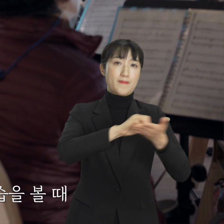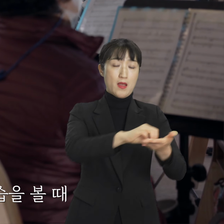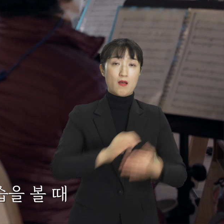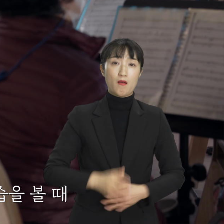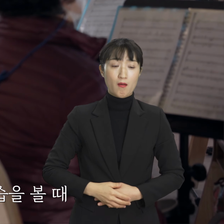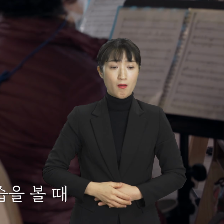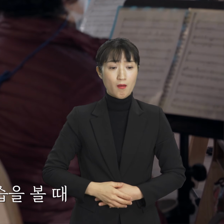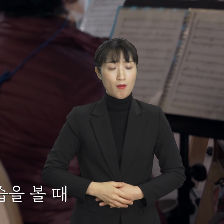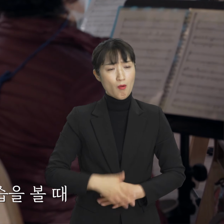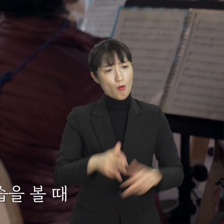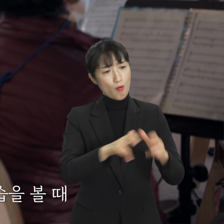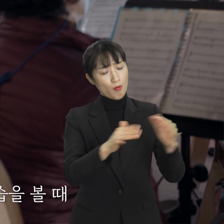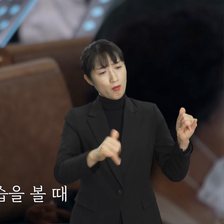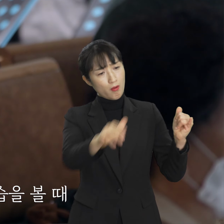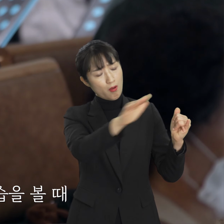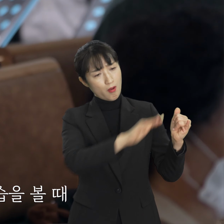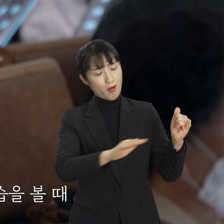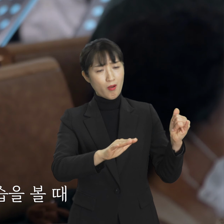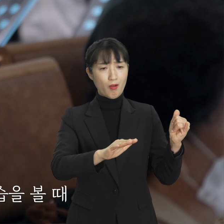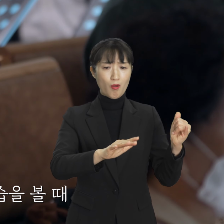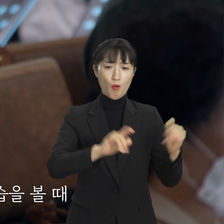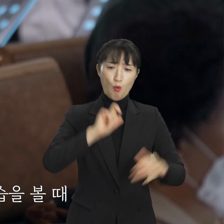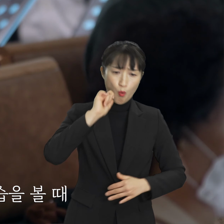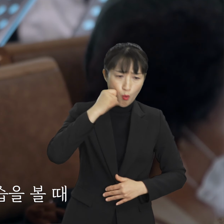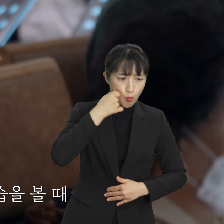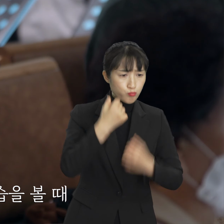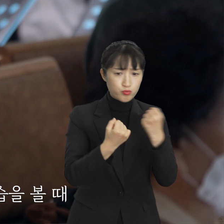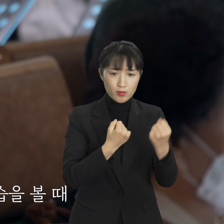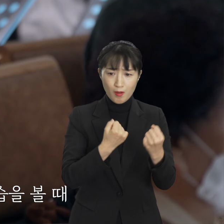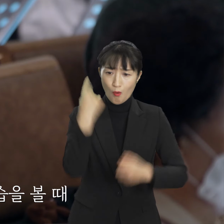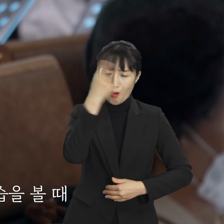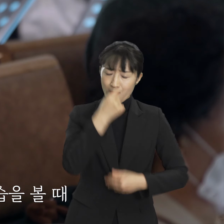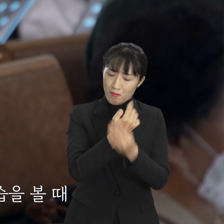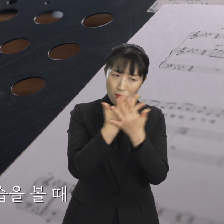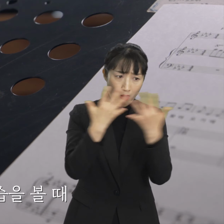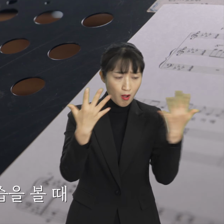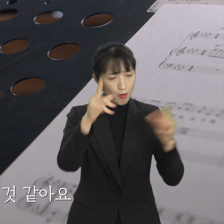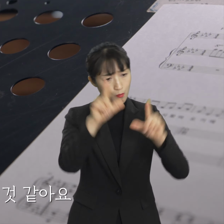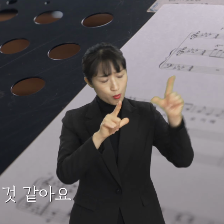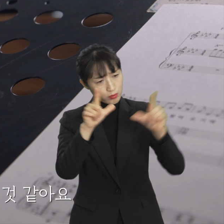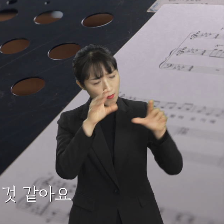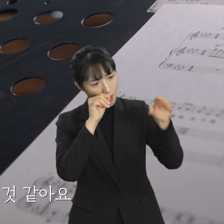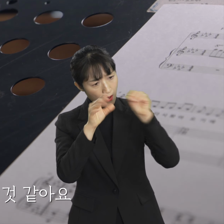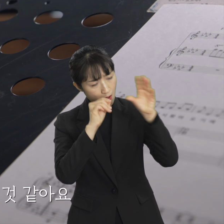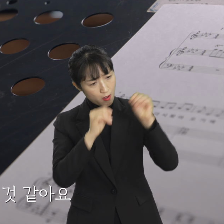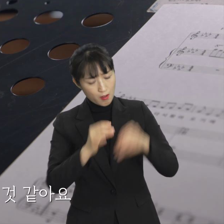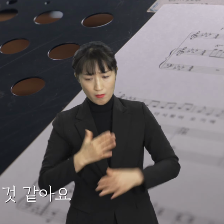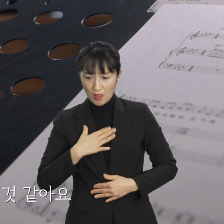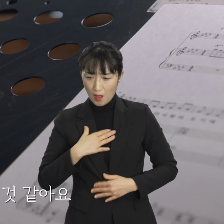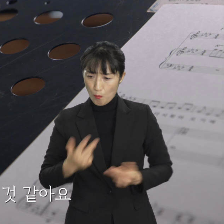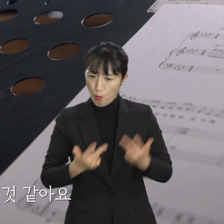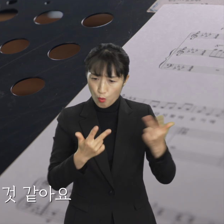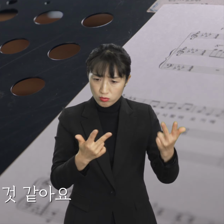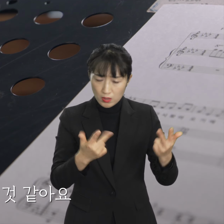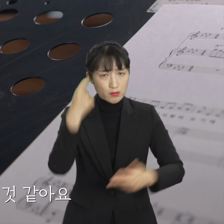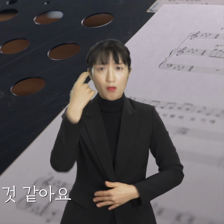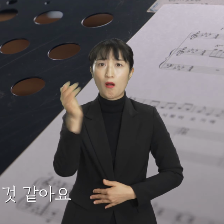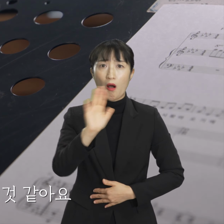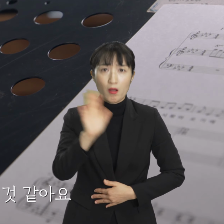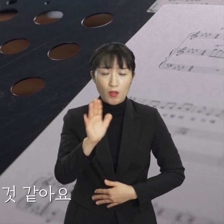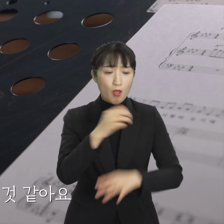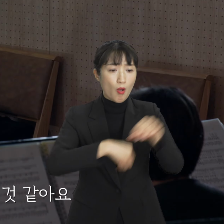가운데서도 밝게 노래하시려고 애쓰시든 그런 모습을 볼 때 봉사자기보다는 그분들을